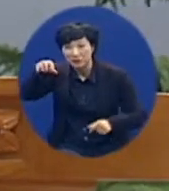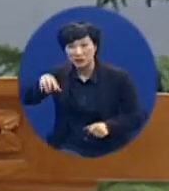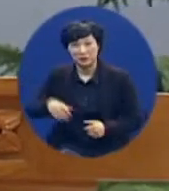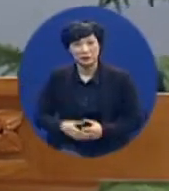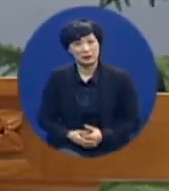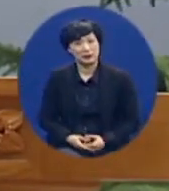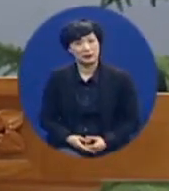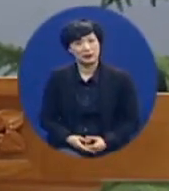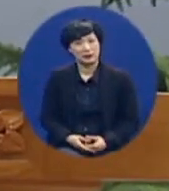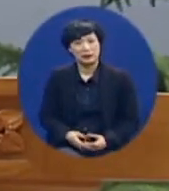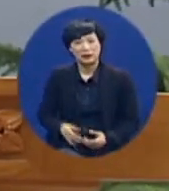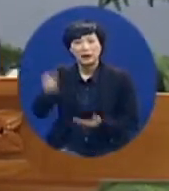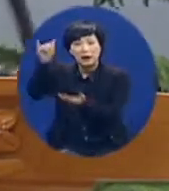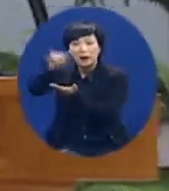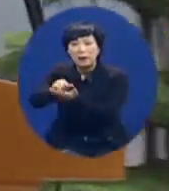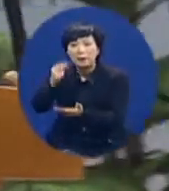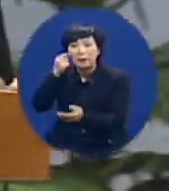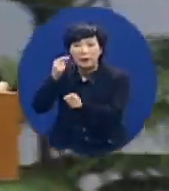이제 가면